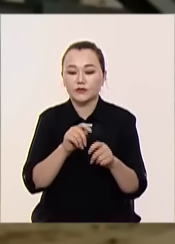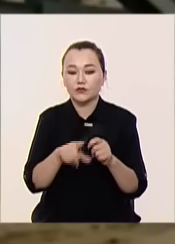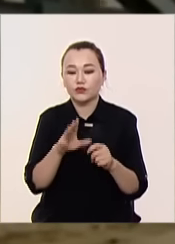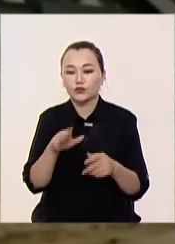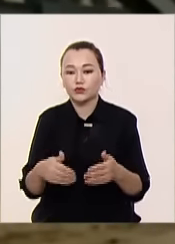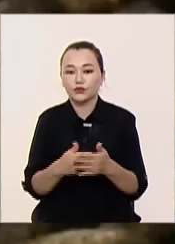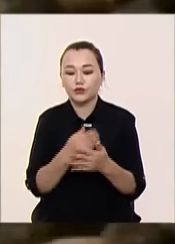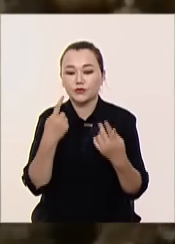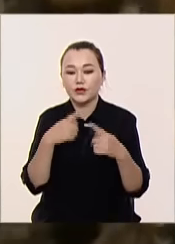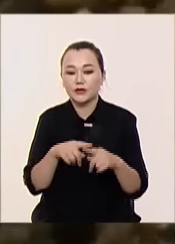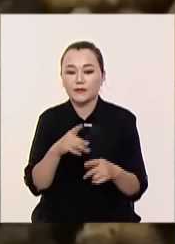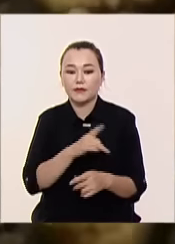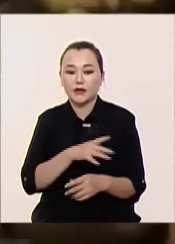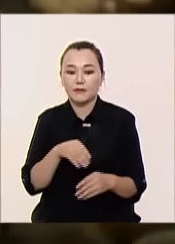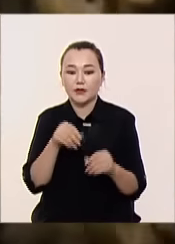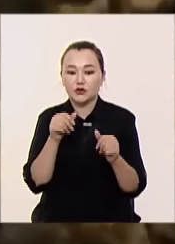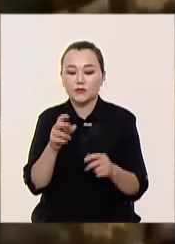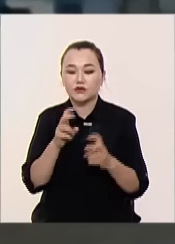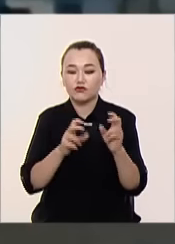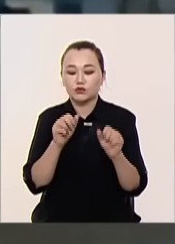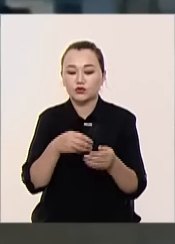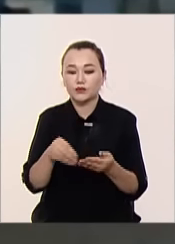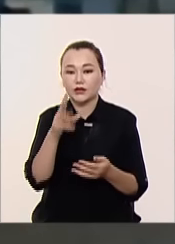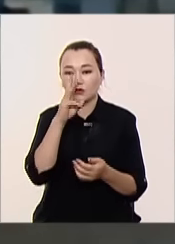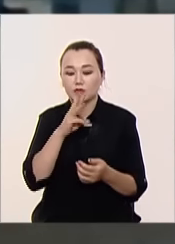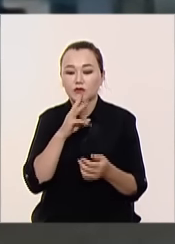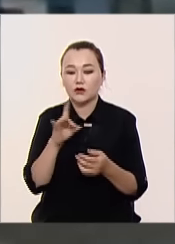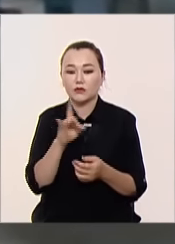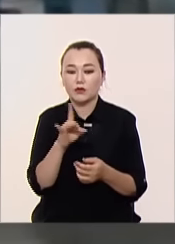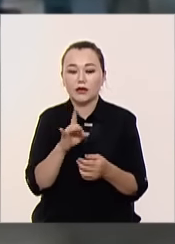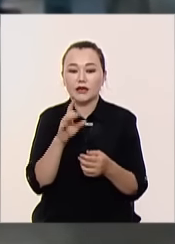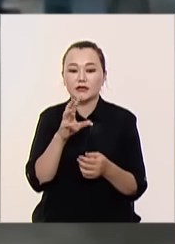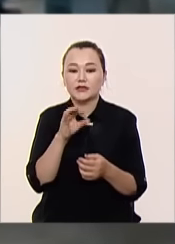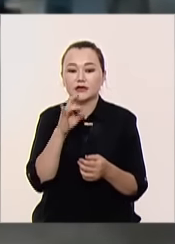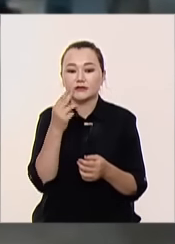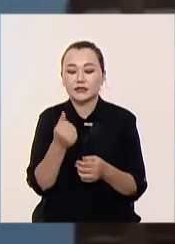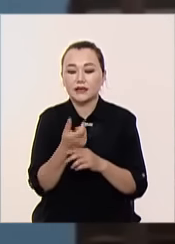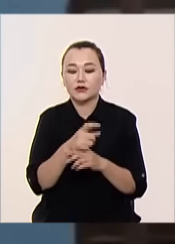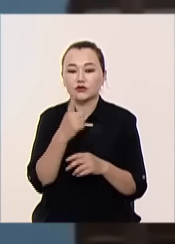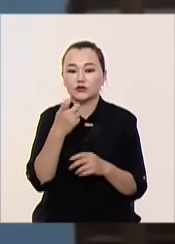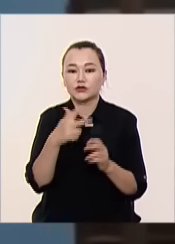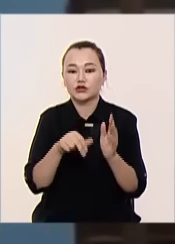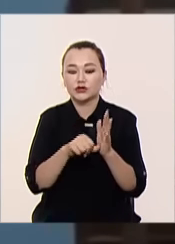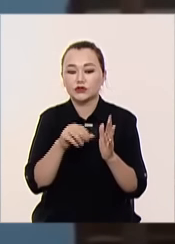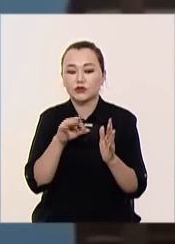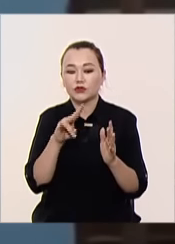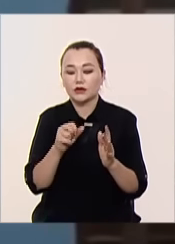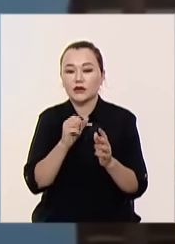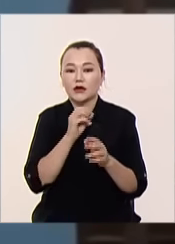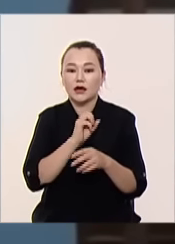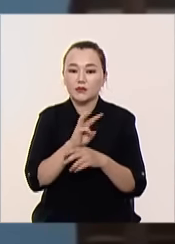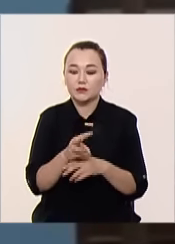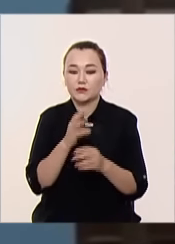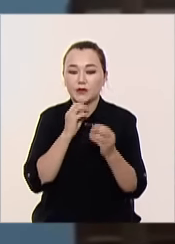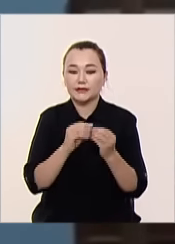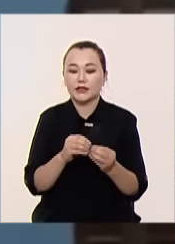механизм обеспечения белым песком. Заводы смогут закупить трехмесячный объем сахара сырца, а это 136 тысяч тонн, и обеспечить постоянную